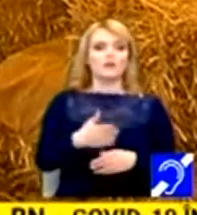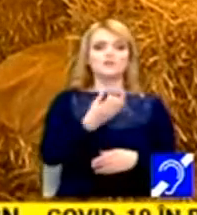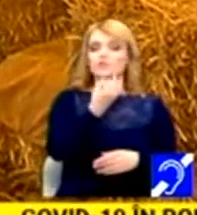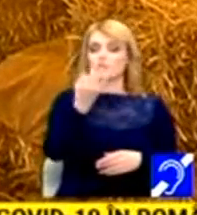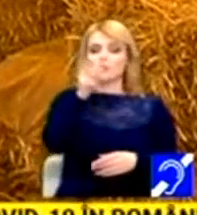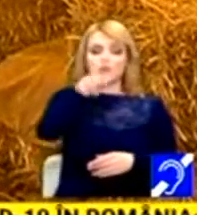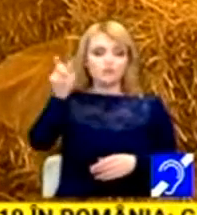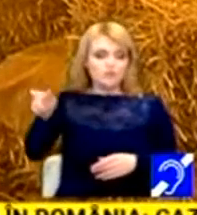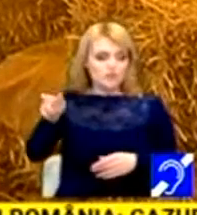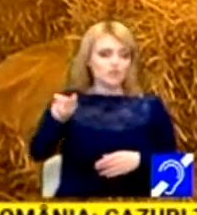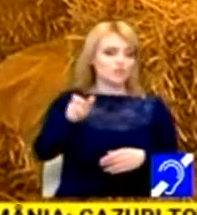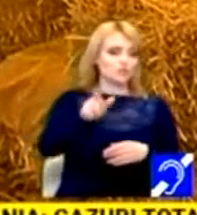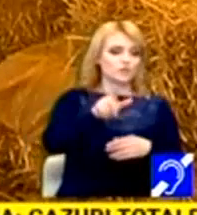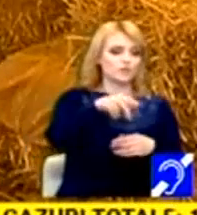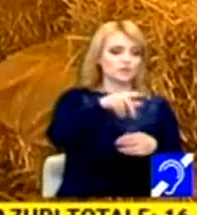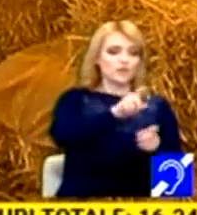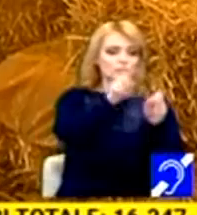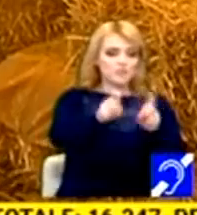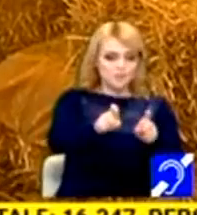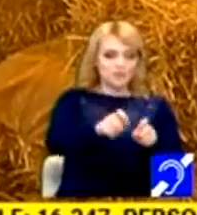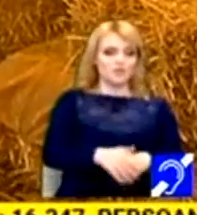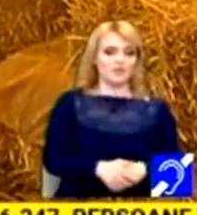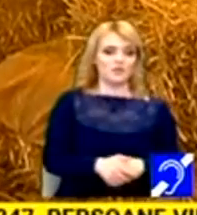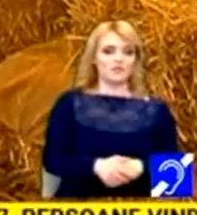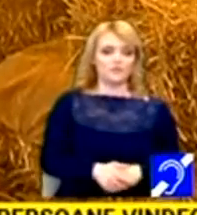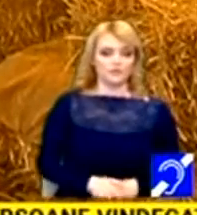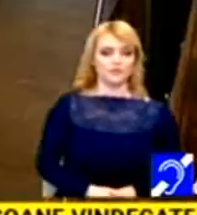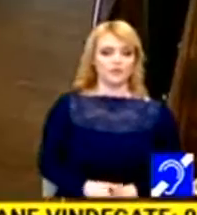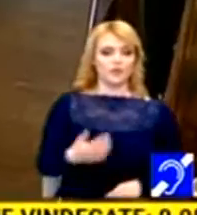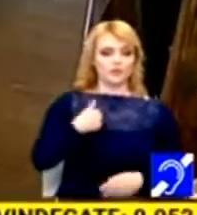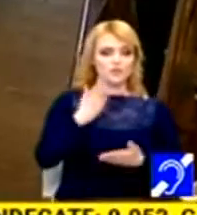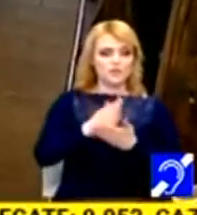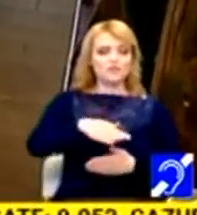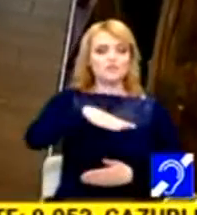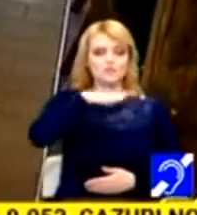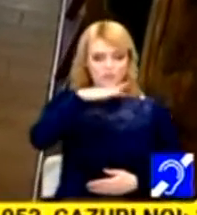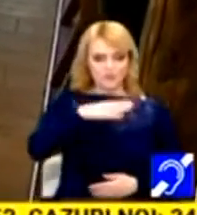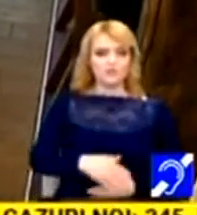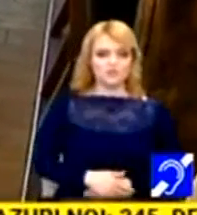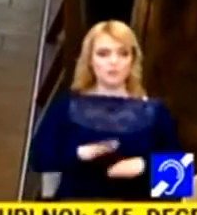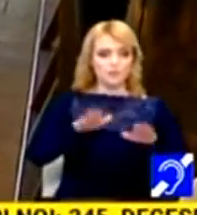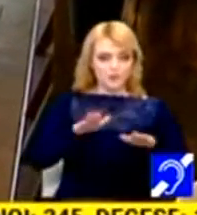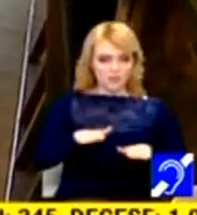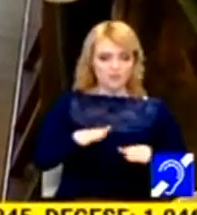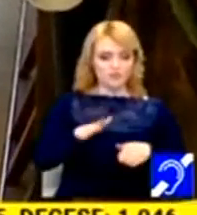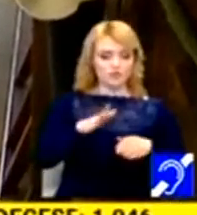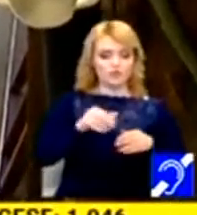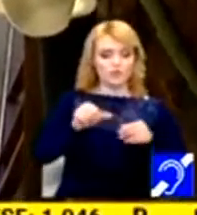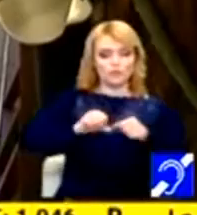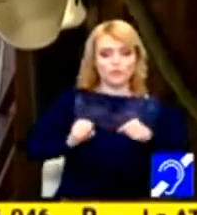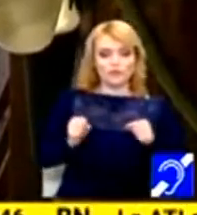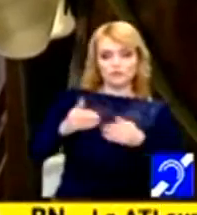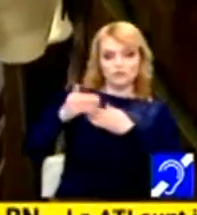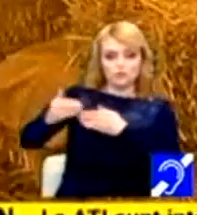iasă pur și simplu în spațiu public neorganizat, fără o igienă oarecare, atunci alimentația